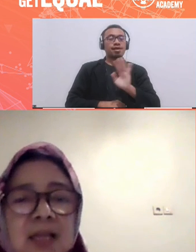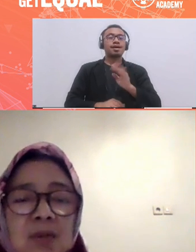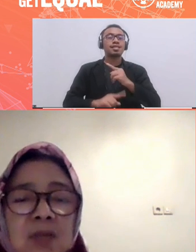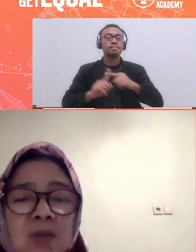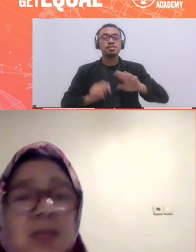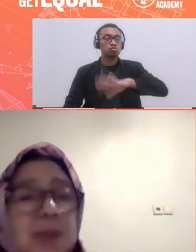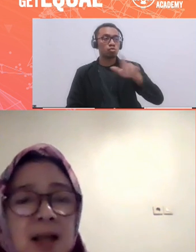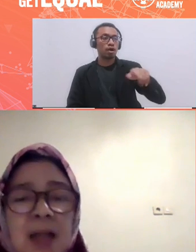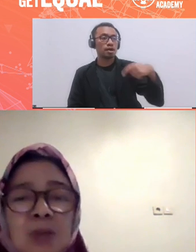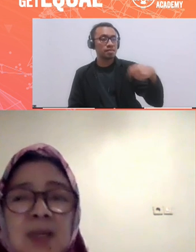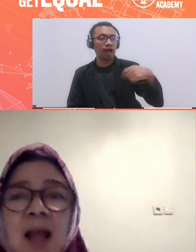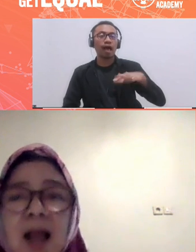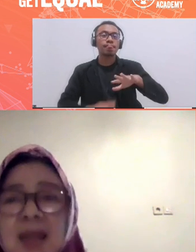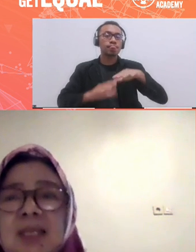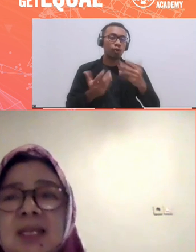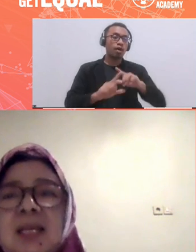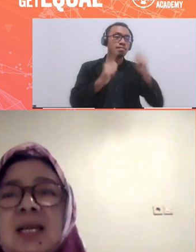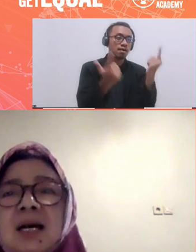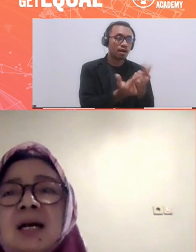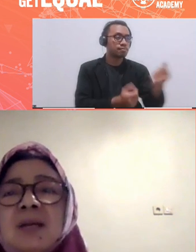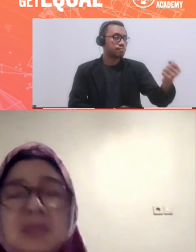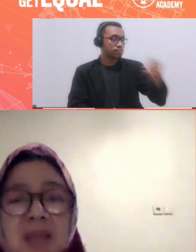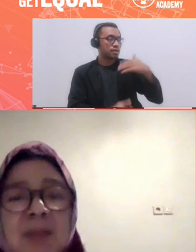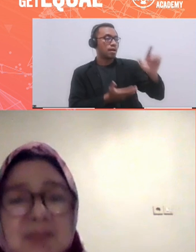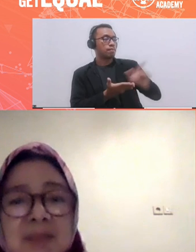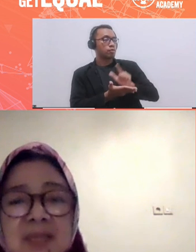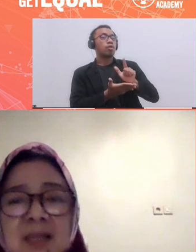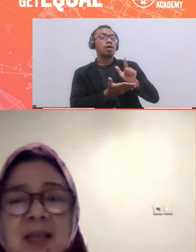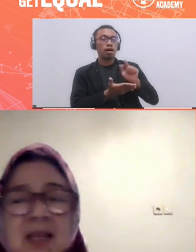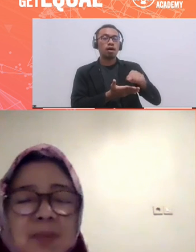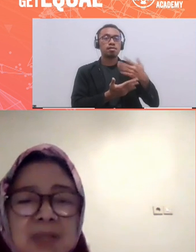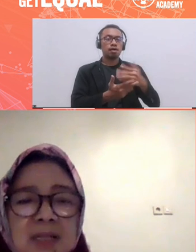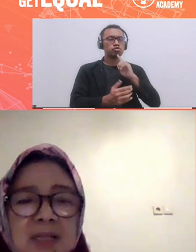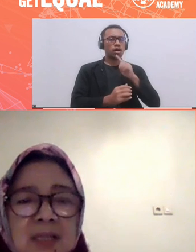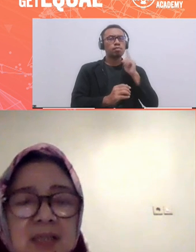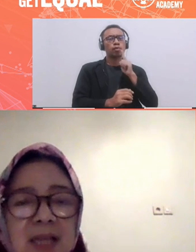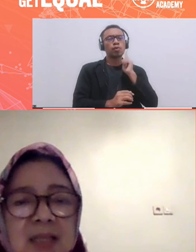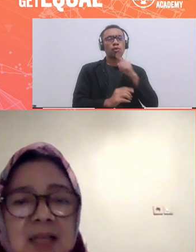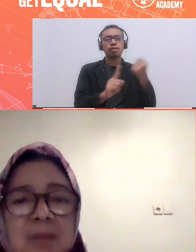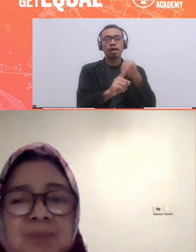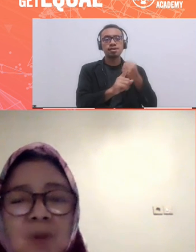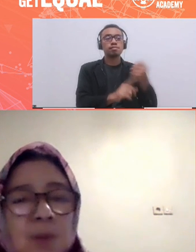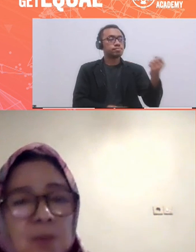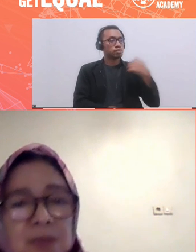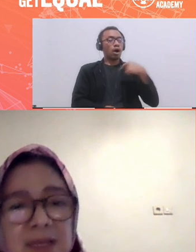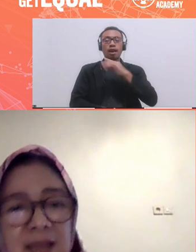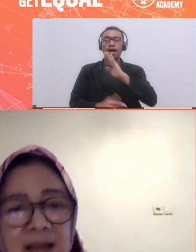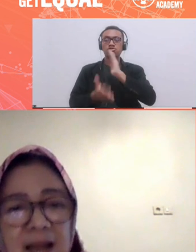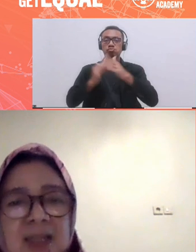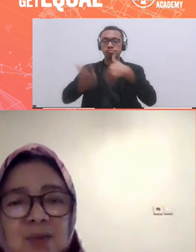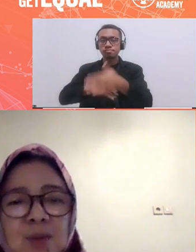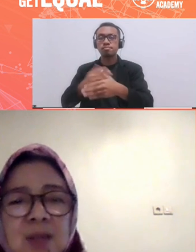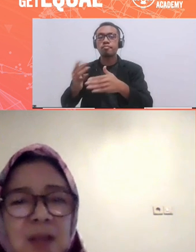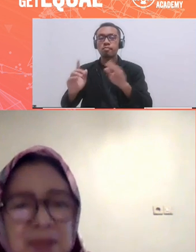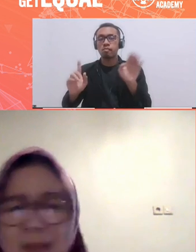terkait dengan konten-konten yang melanggar aturan yang ada di kementerian masing-masing. Kayak misalnya terkait dengan obat-obat yang